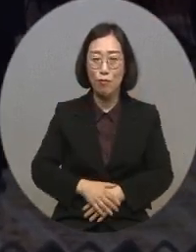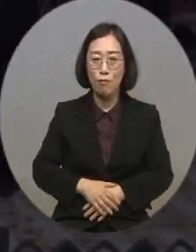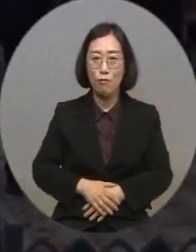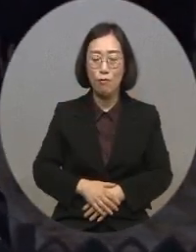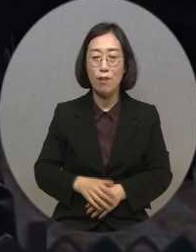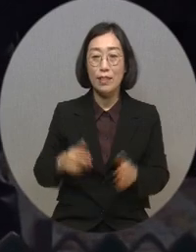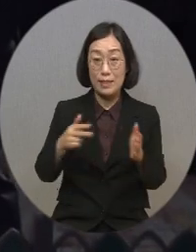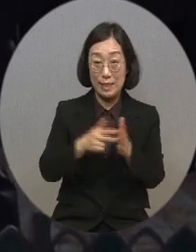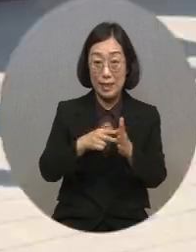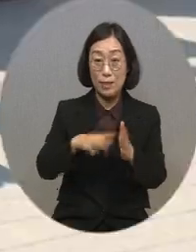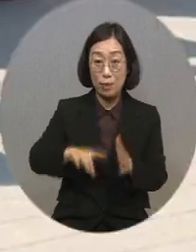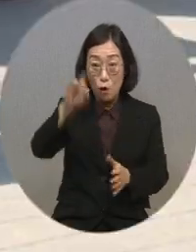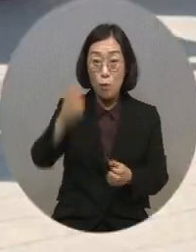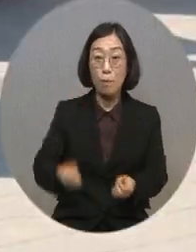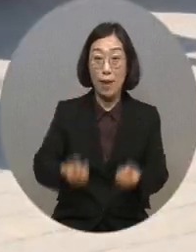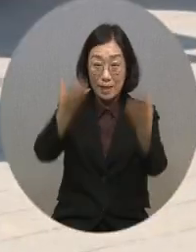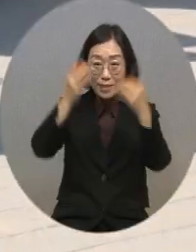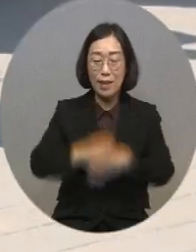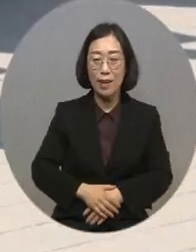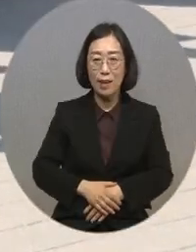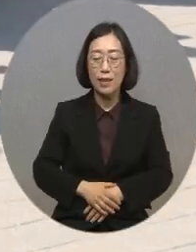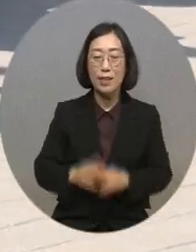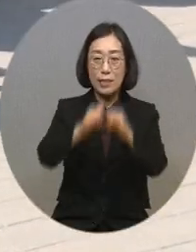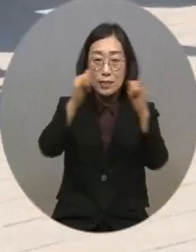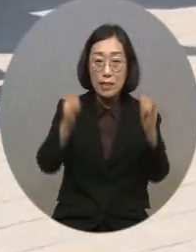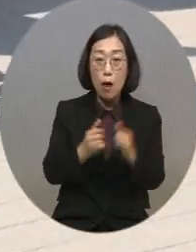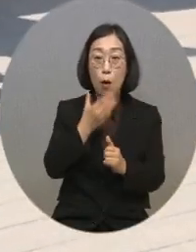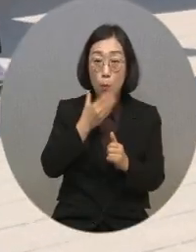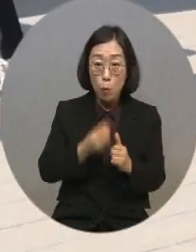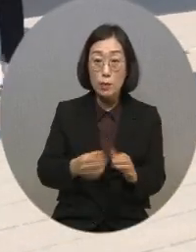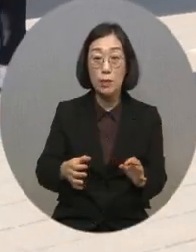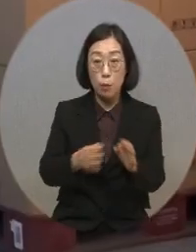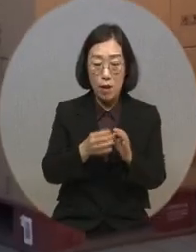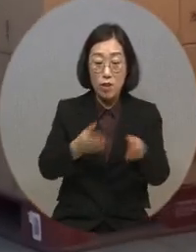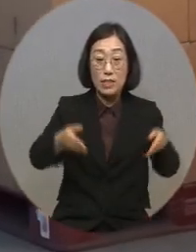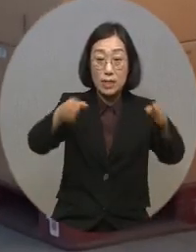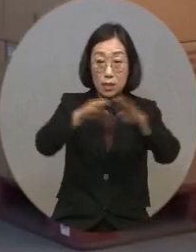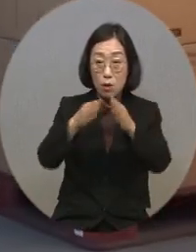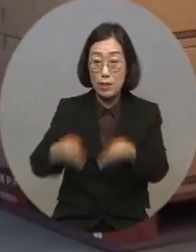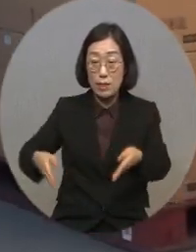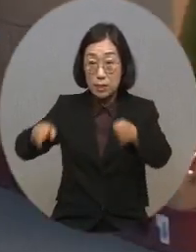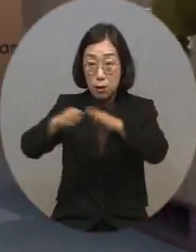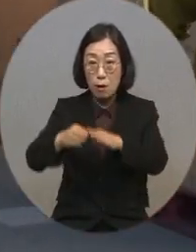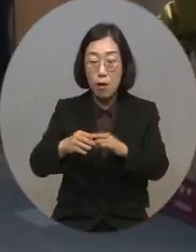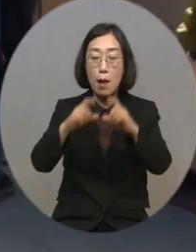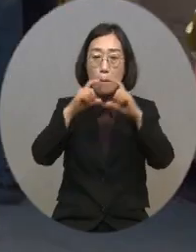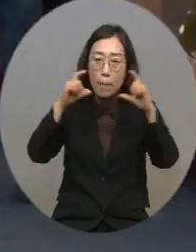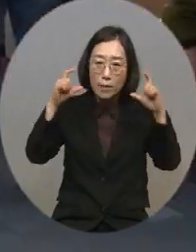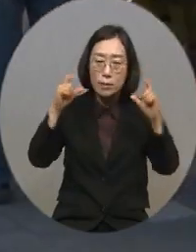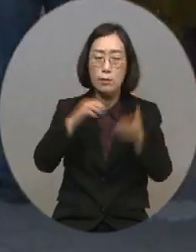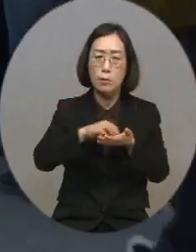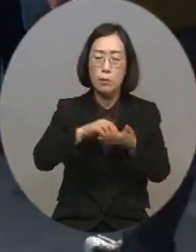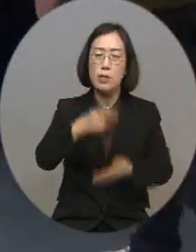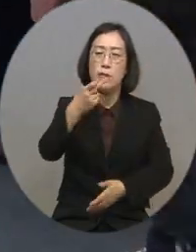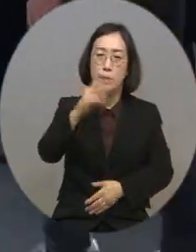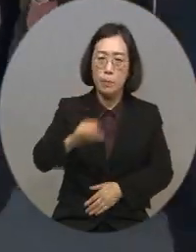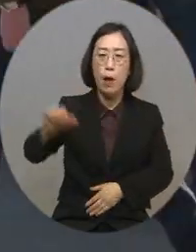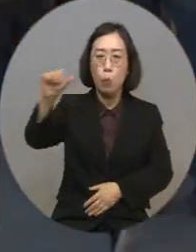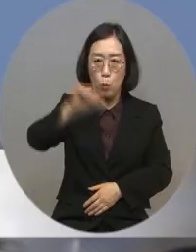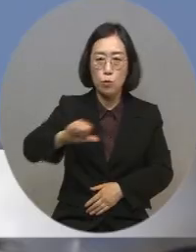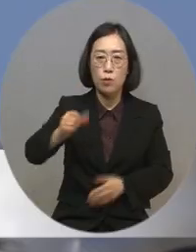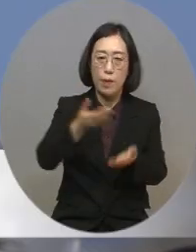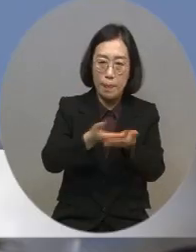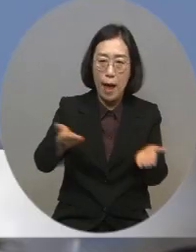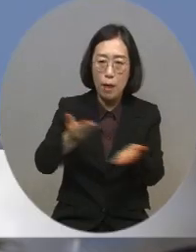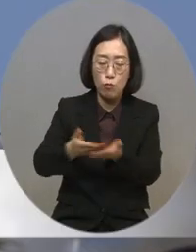양주지부 첫 행사로 양주시 사회복지협의회 소속 사회복지시설에 패션 마스크 12만 5천 장 나눔을